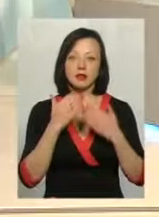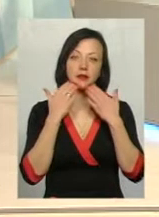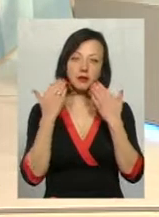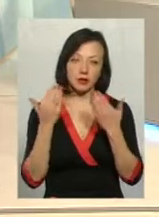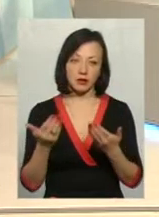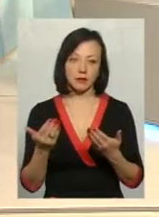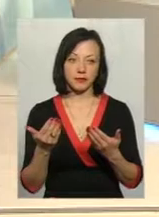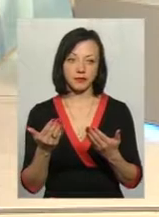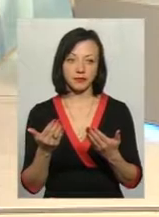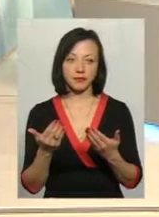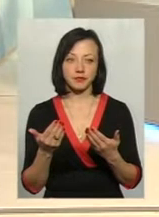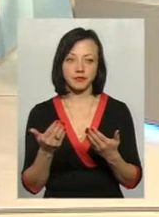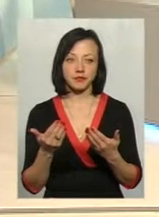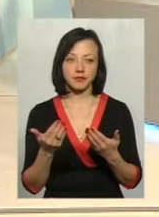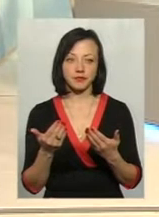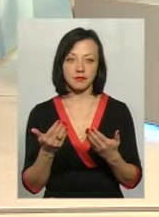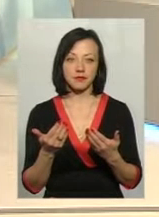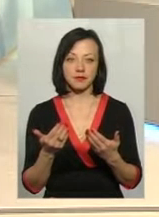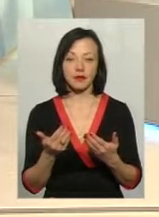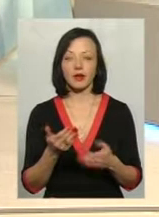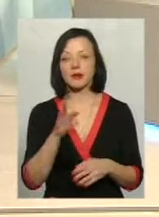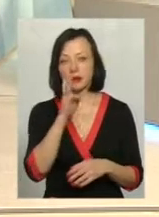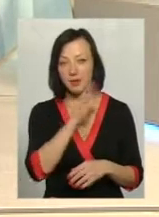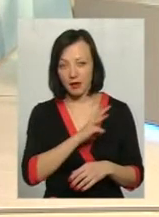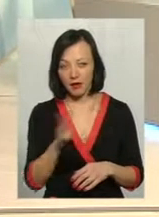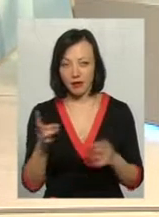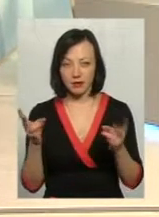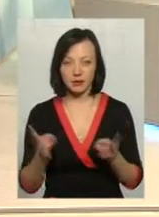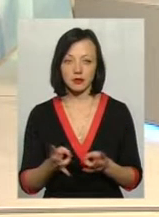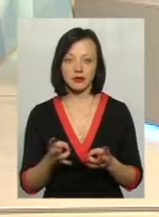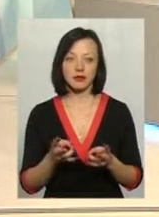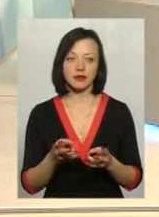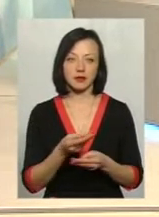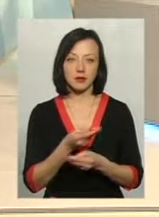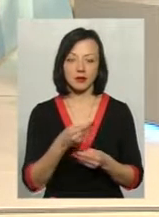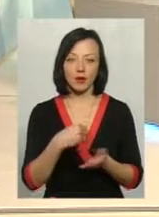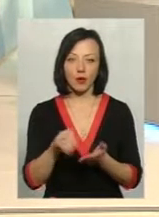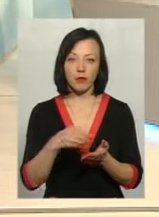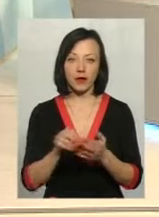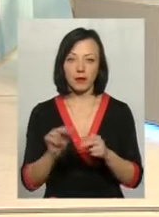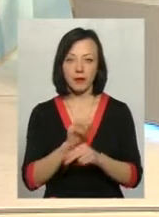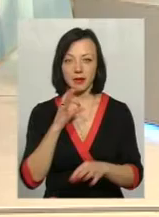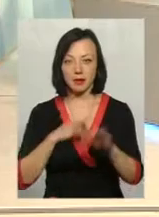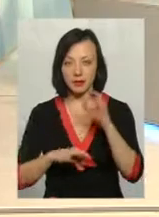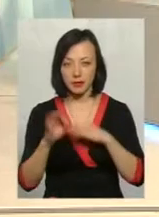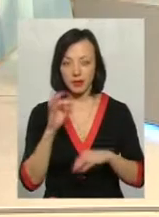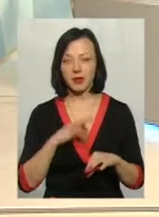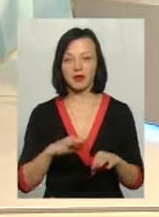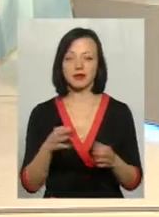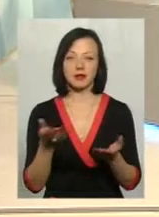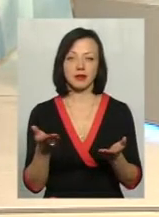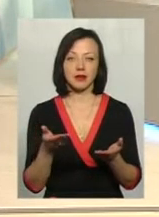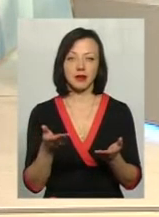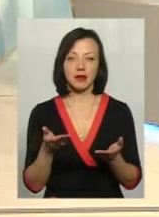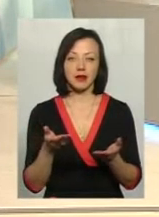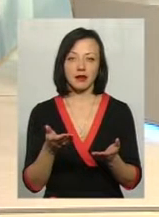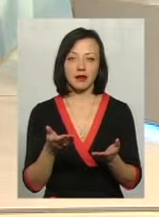повноваження заплатити зарплату, декларує повноваження закупити медикаменти, декларує повноваження